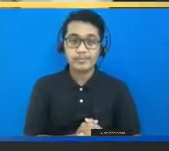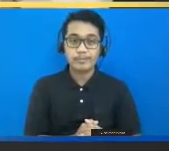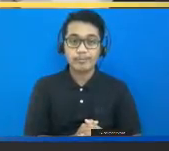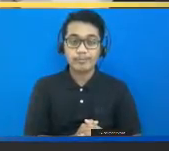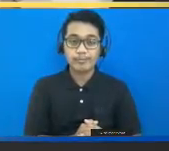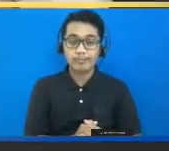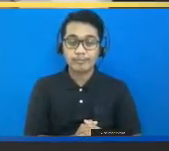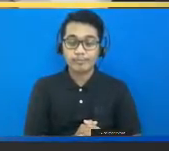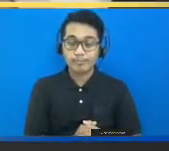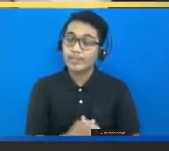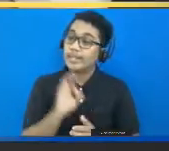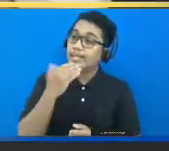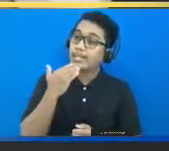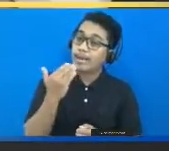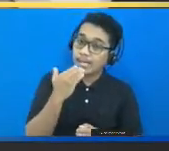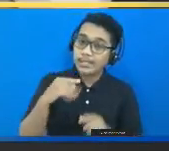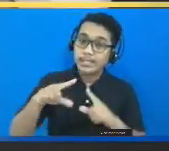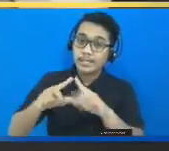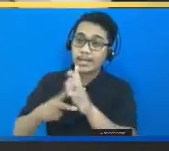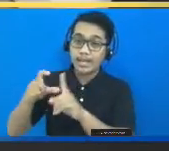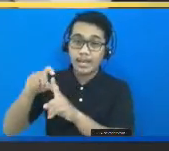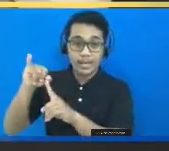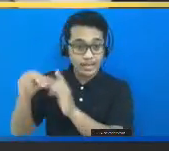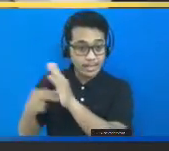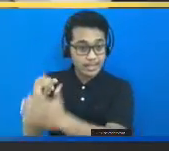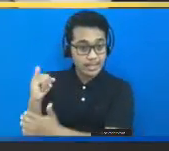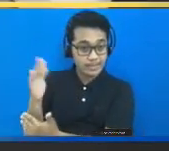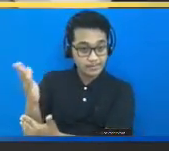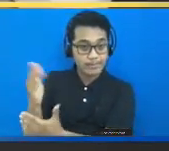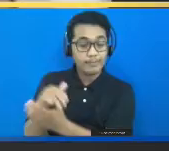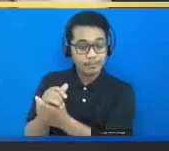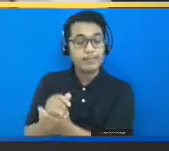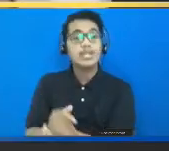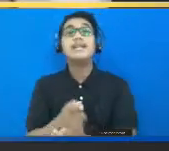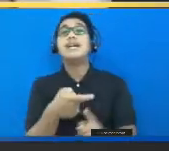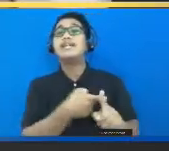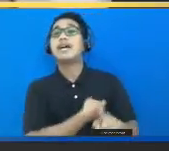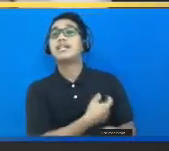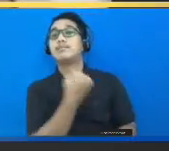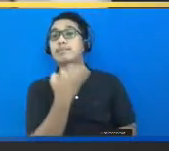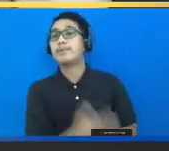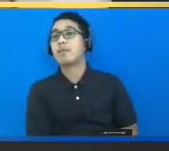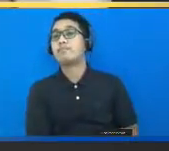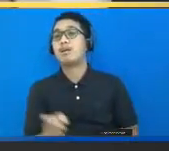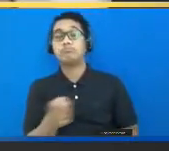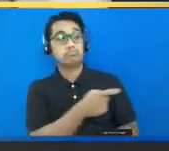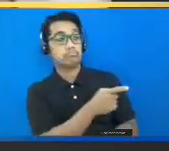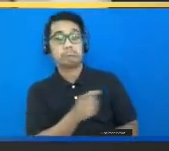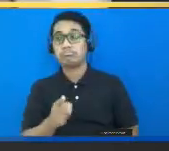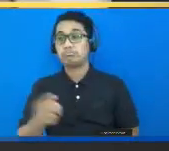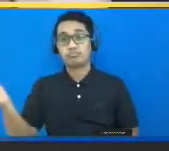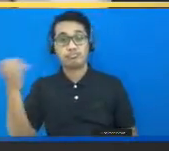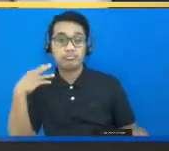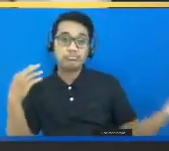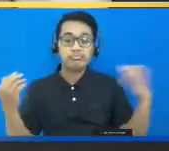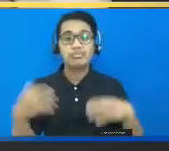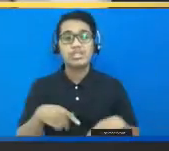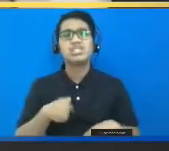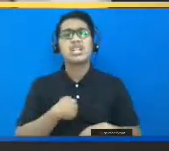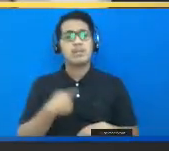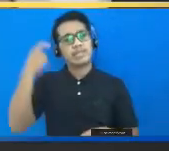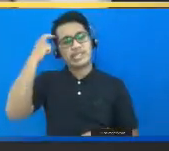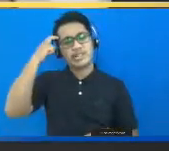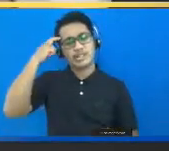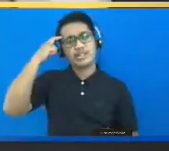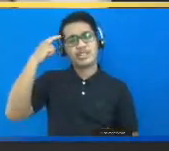ah terima kasih Mbak Andini Hai by dari beberapa hal yang tadi sudah disampaikan Saya kira